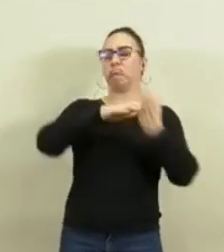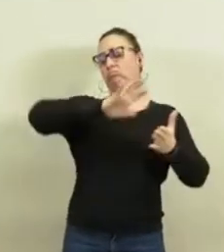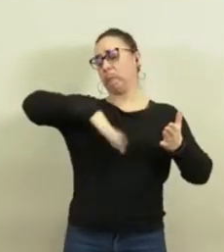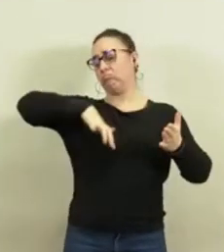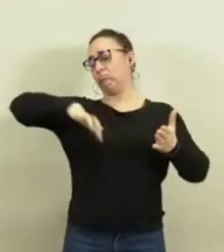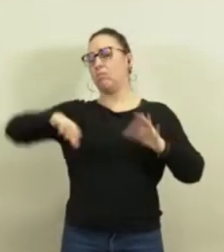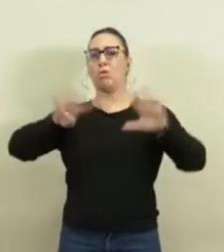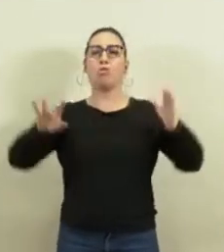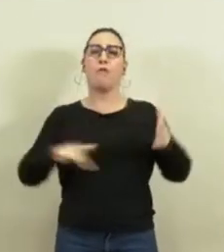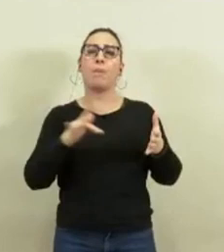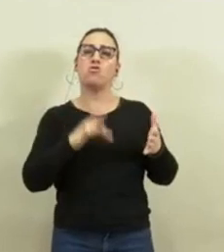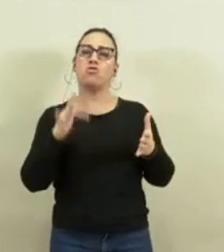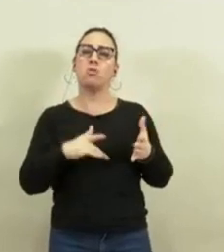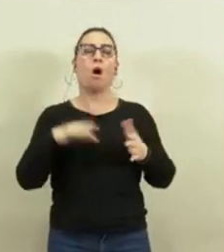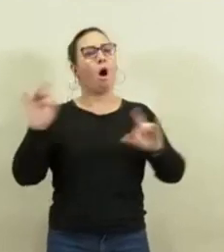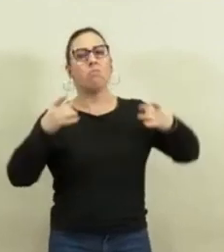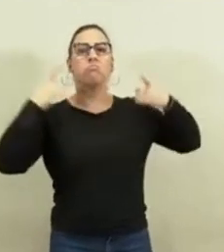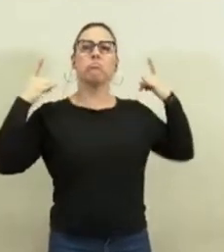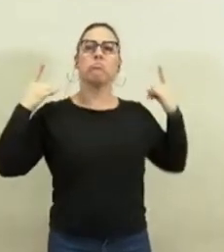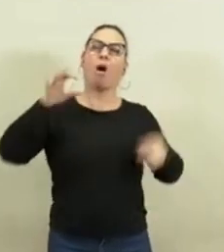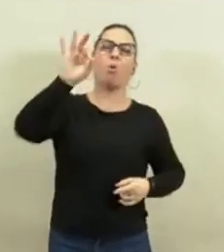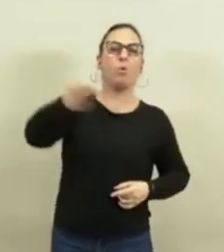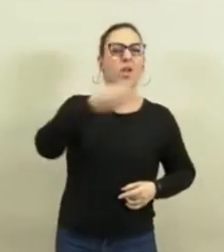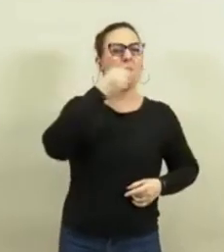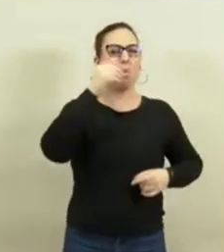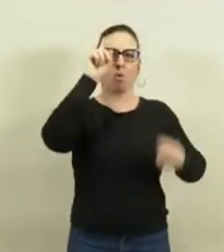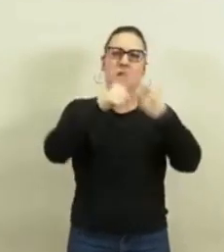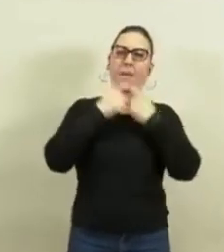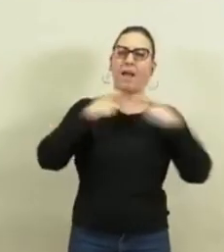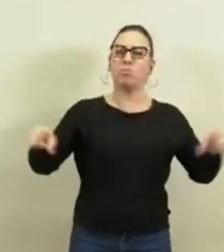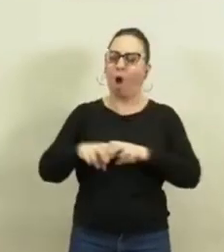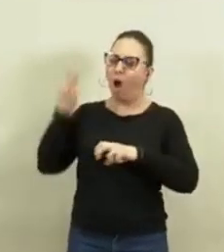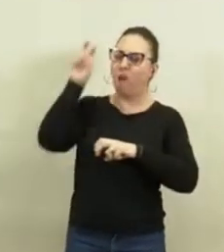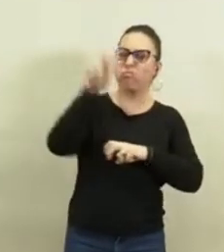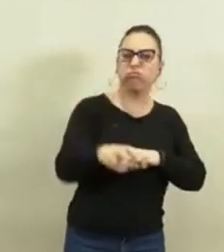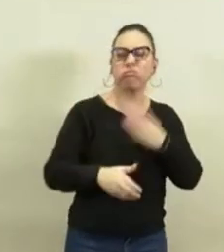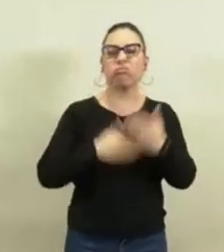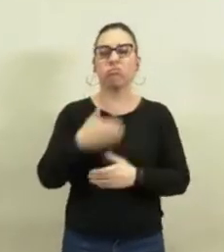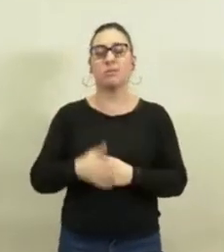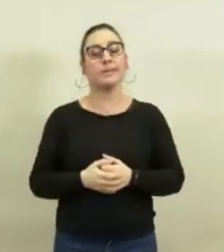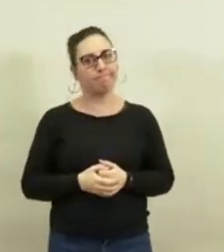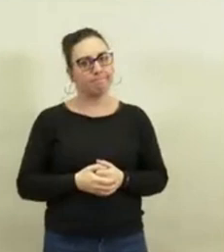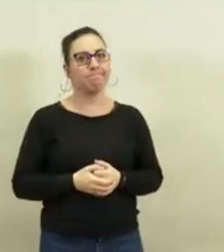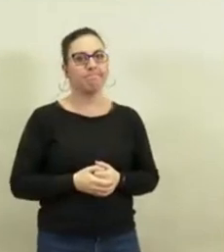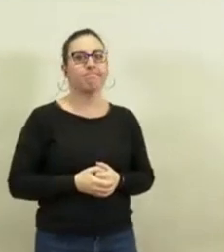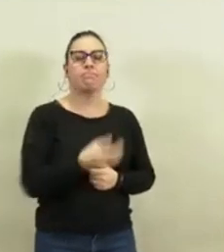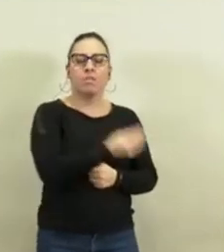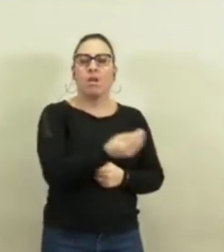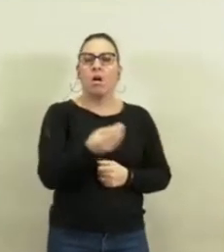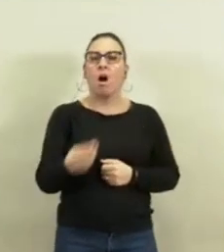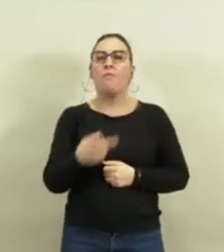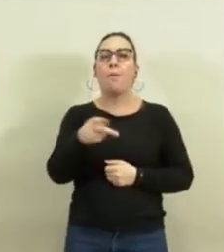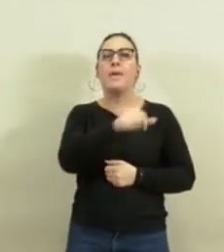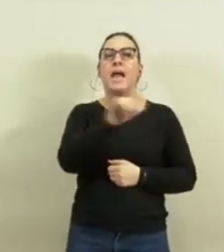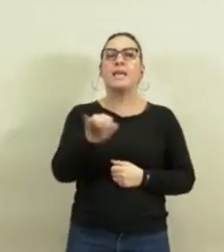qui voudrait nous faire croire que vous êtes en avance sur le sujet de l'accessibilité. Je noterai le petit exemple des enfants ayant un PAI,